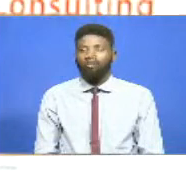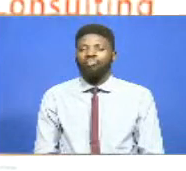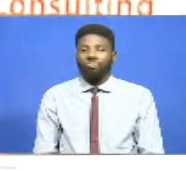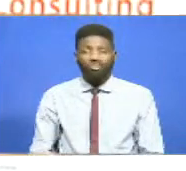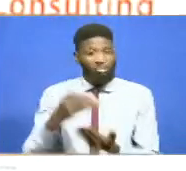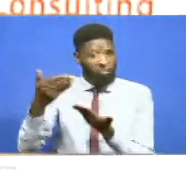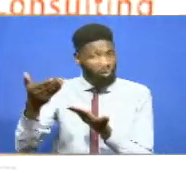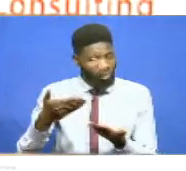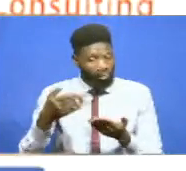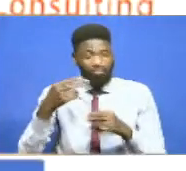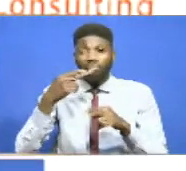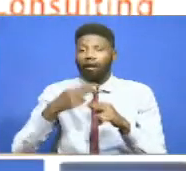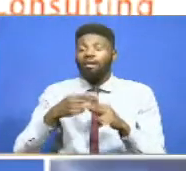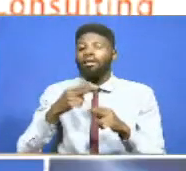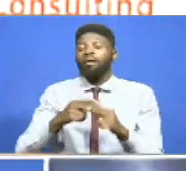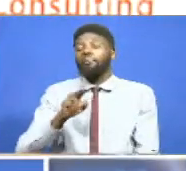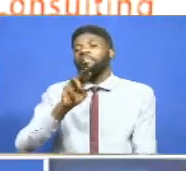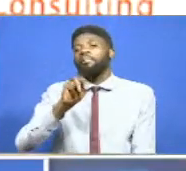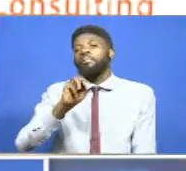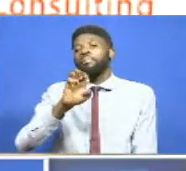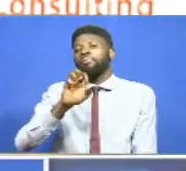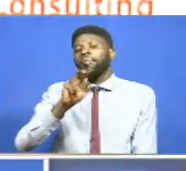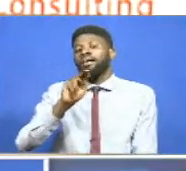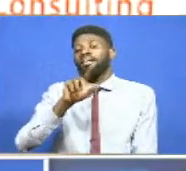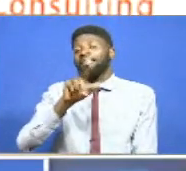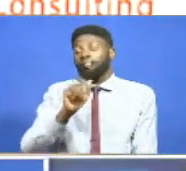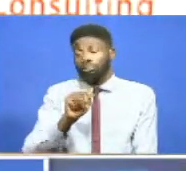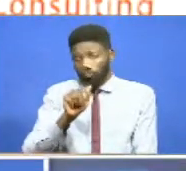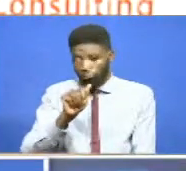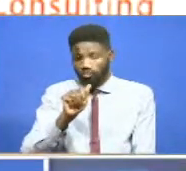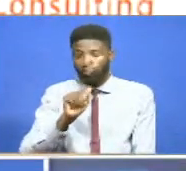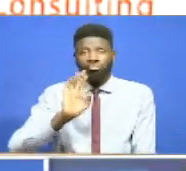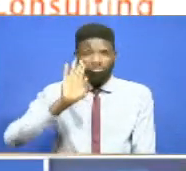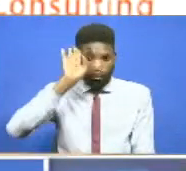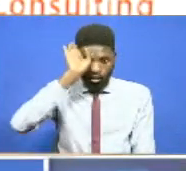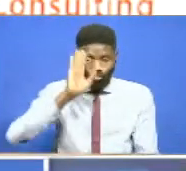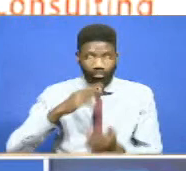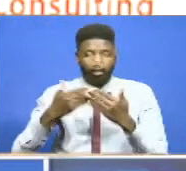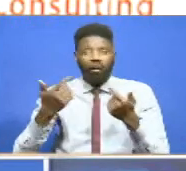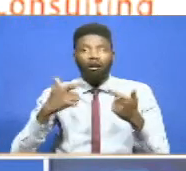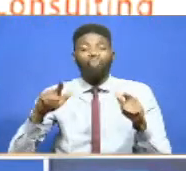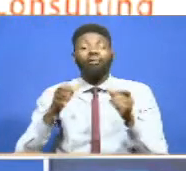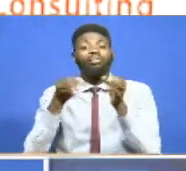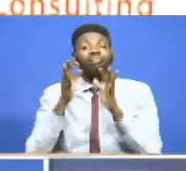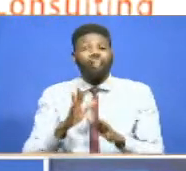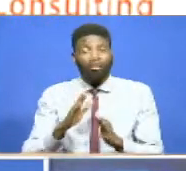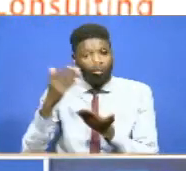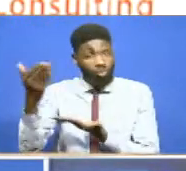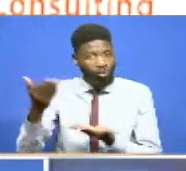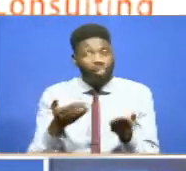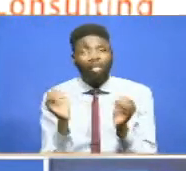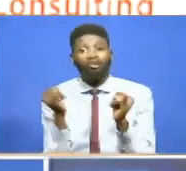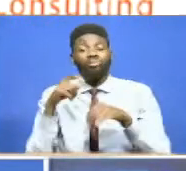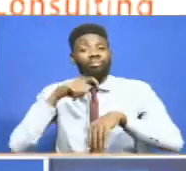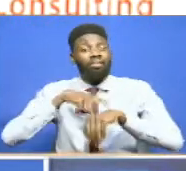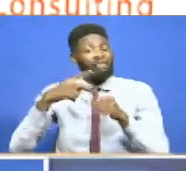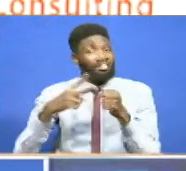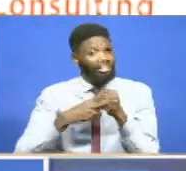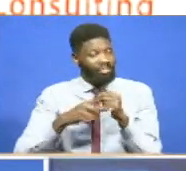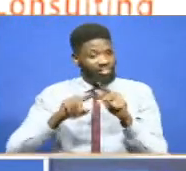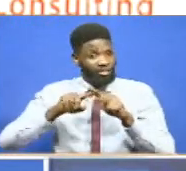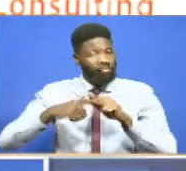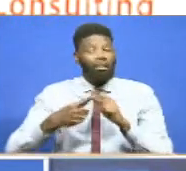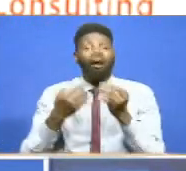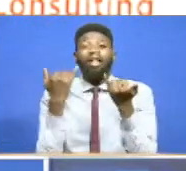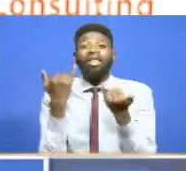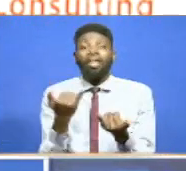Karibu, mie niite Kamche Menza, anayenisaidia kwa lugha ya ishara ni Byron Abuli. Mtazamaji, karibu taarifa za Darubini ya Channel 1 ndio zinaanza sasa.